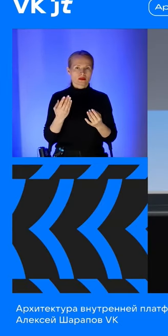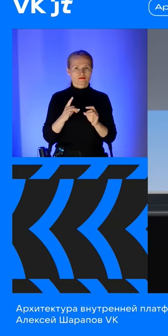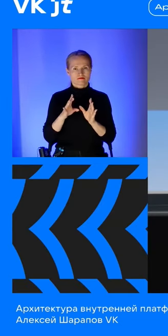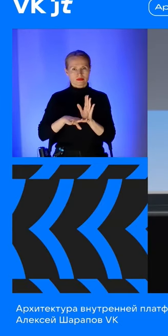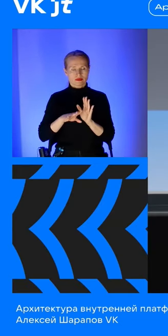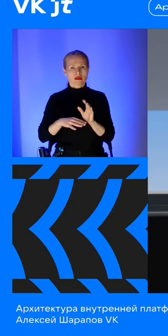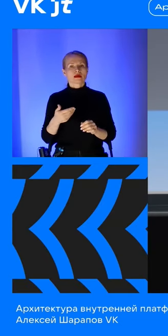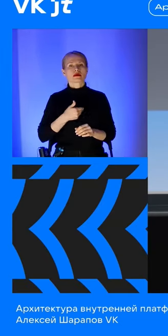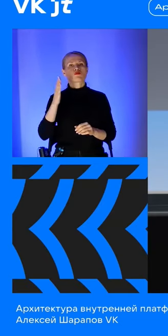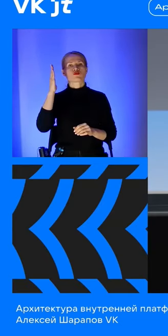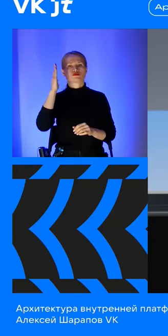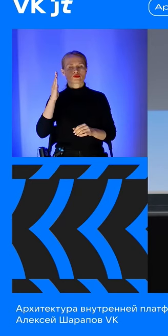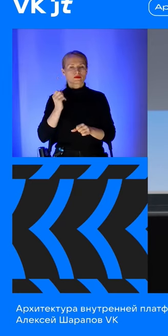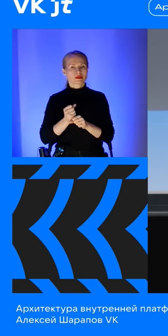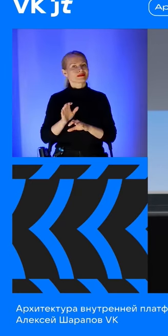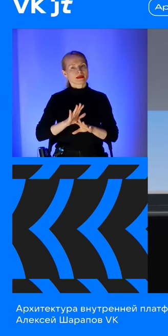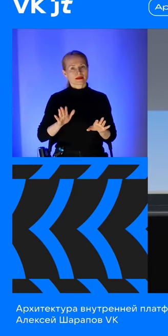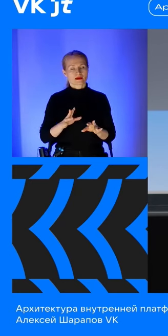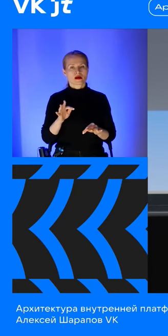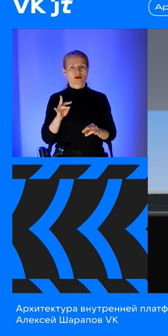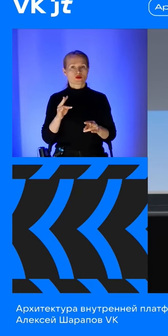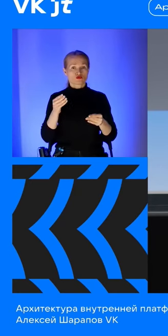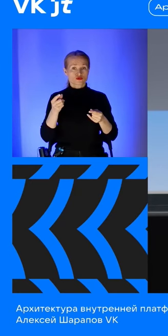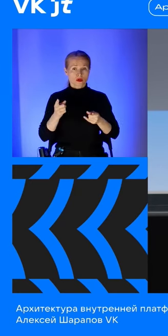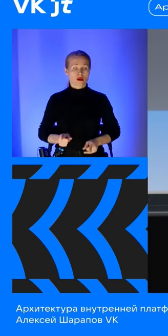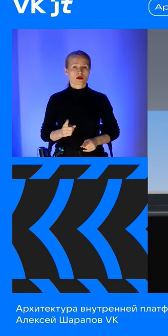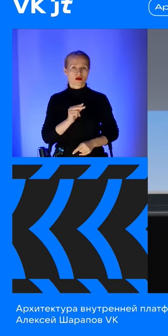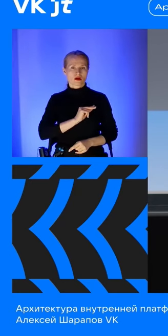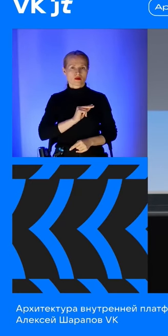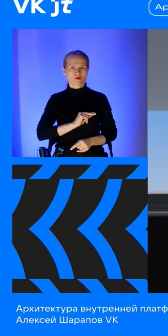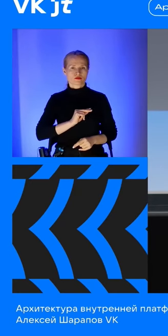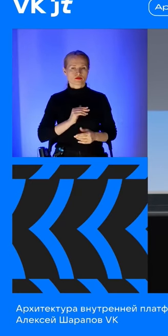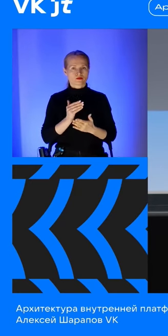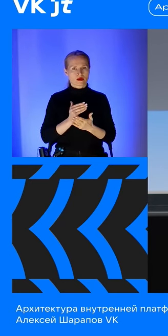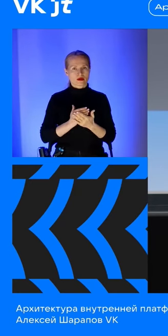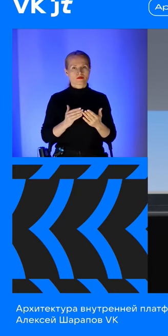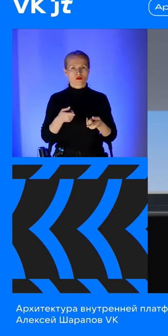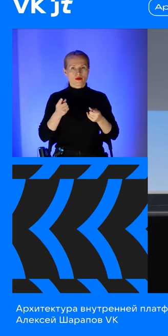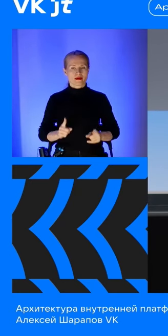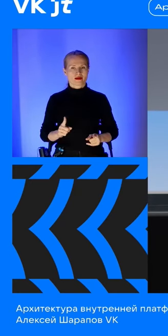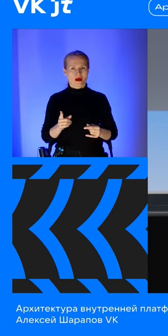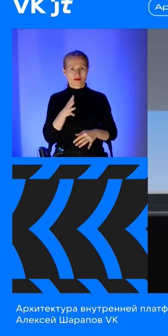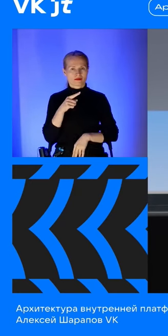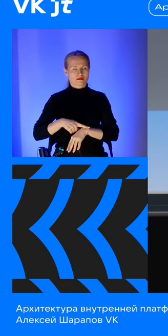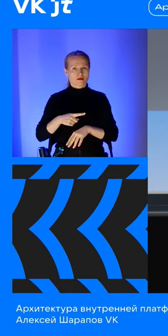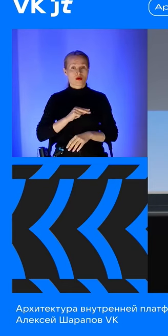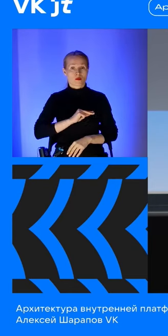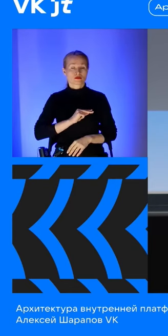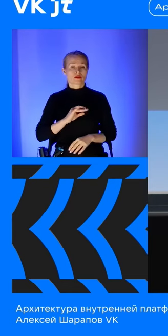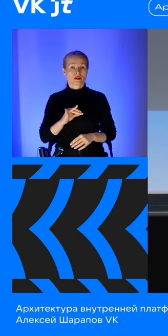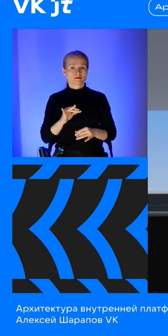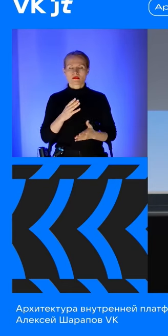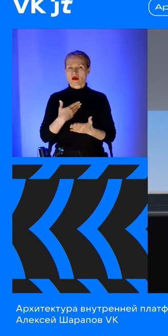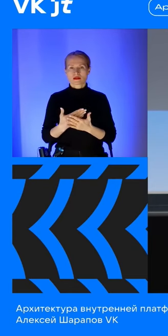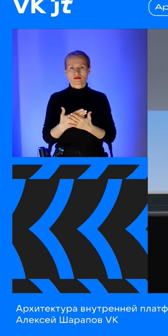сделаем и может быть запустим се а может быть не получится то есть это прям такая система которая работает и активно активно